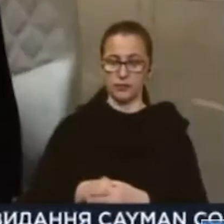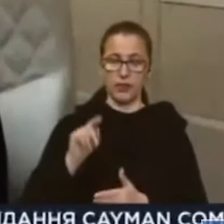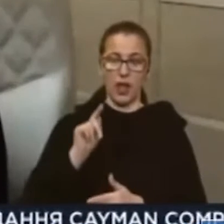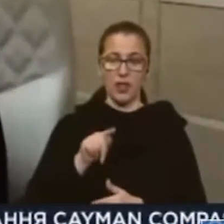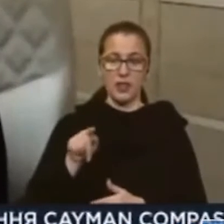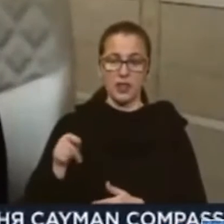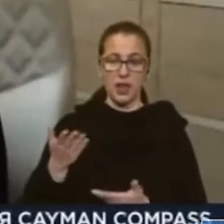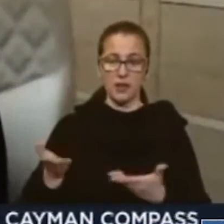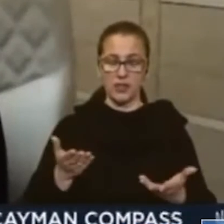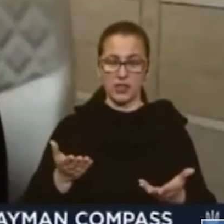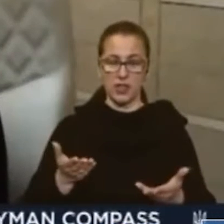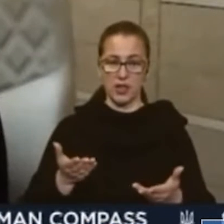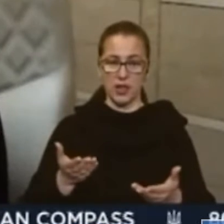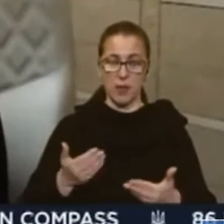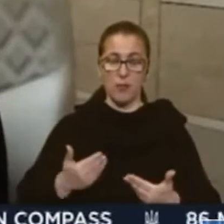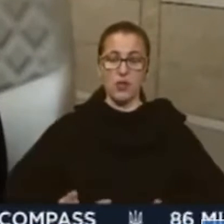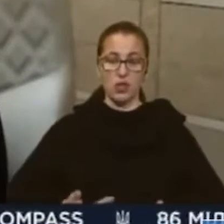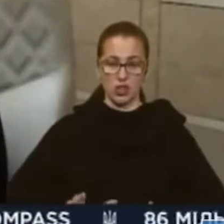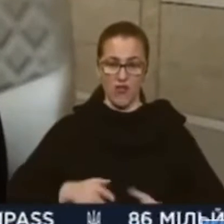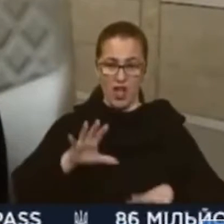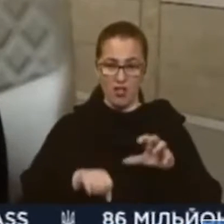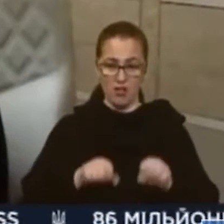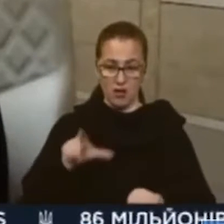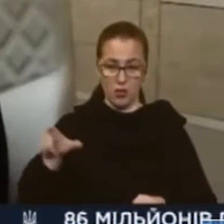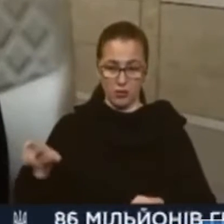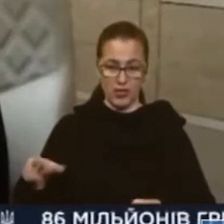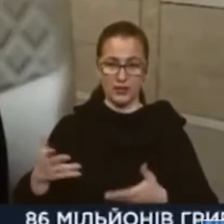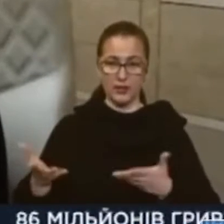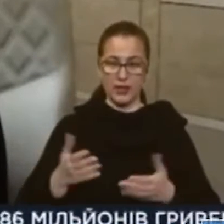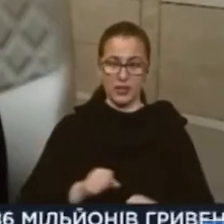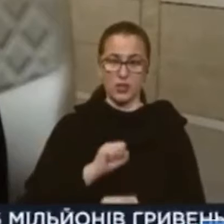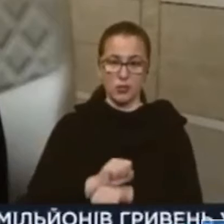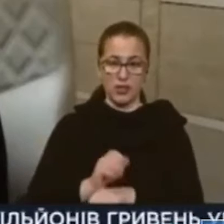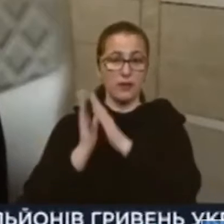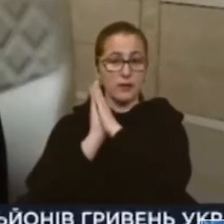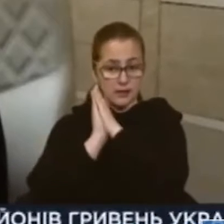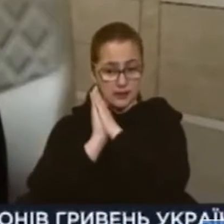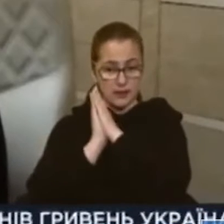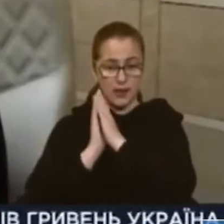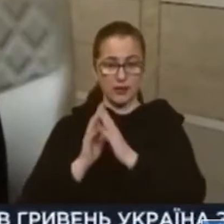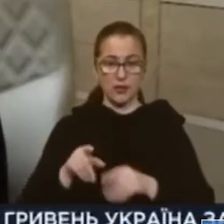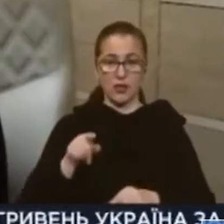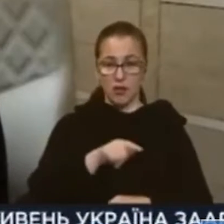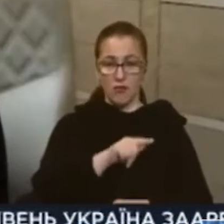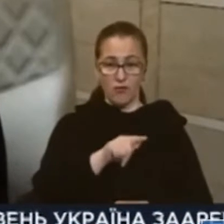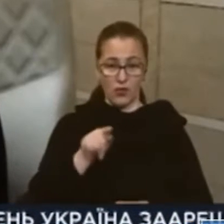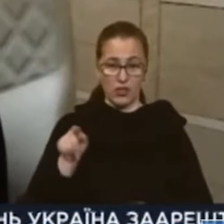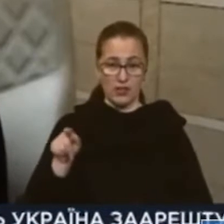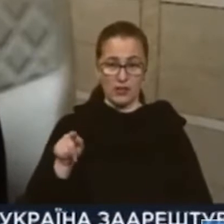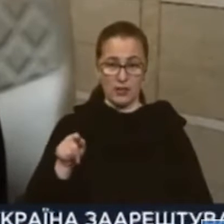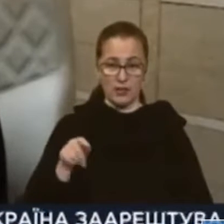Там, де особливо проживали окупанти, а де зупинялись на ніч, вони